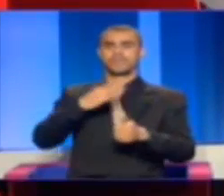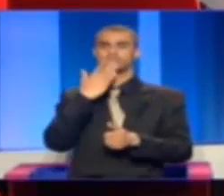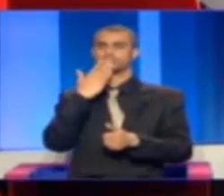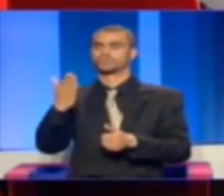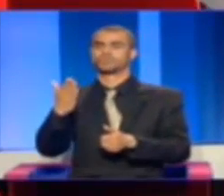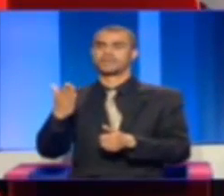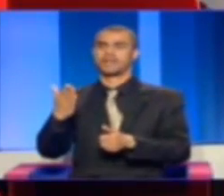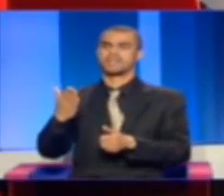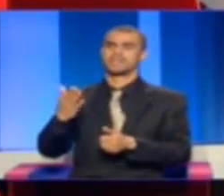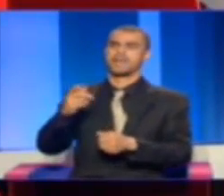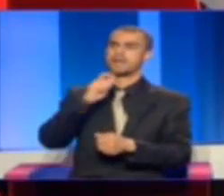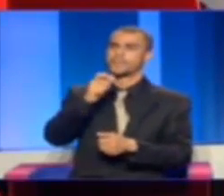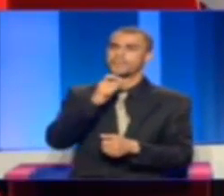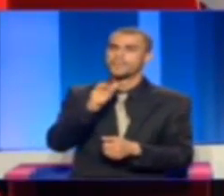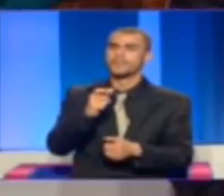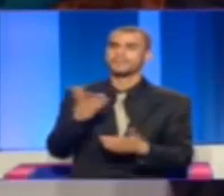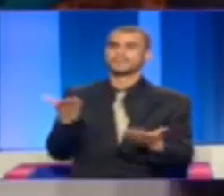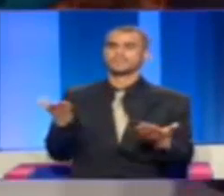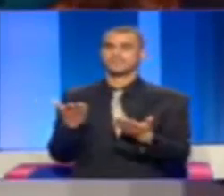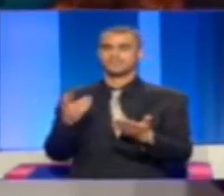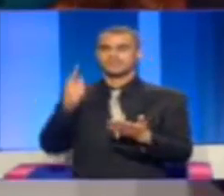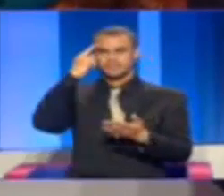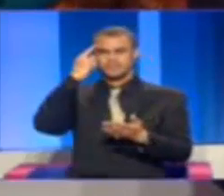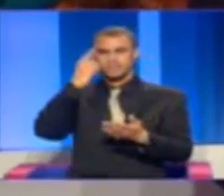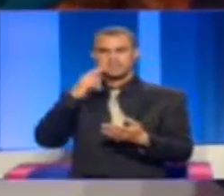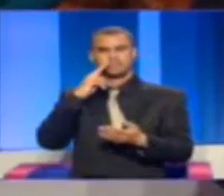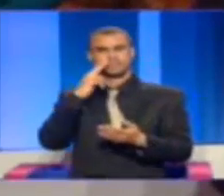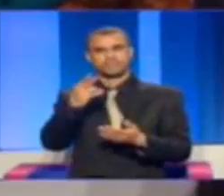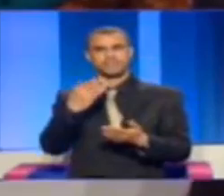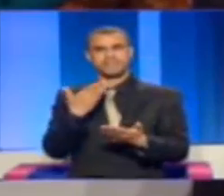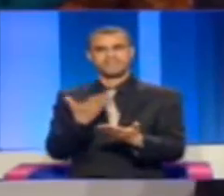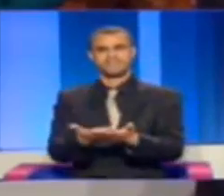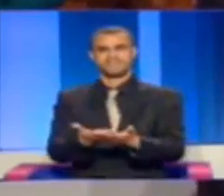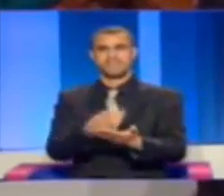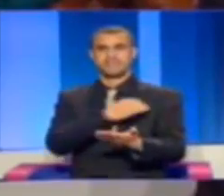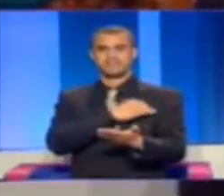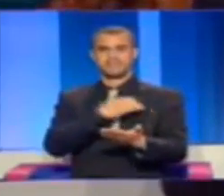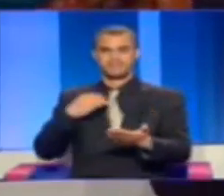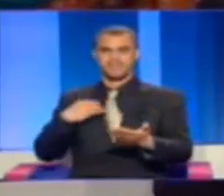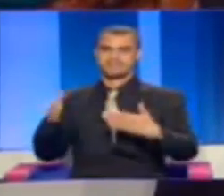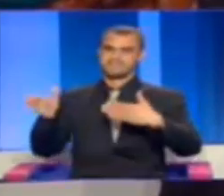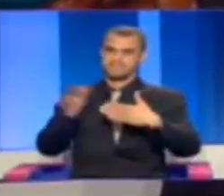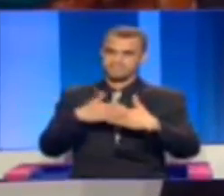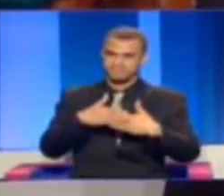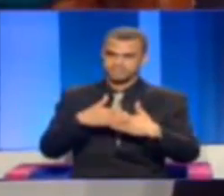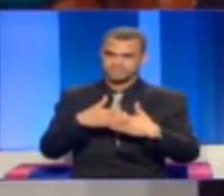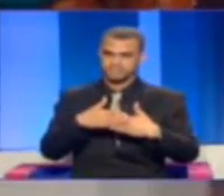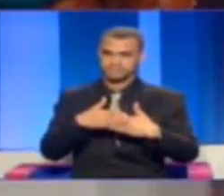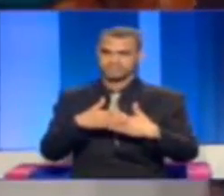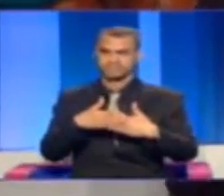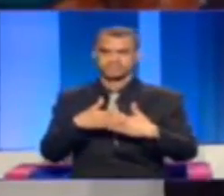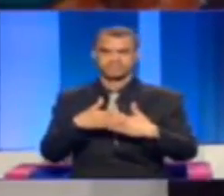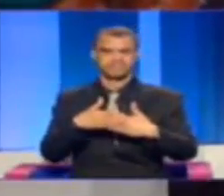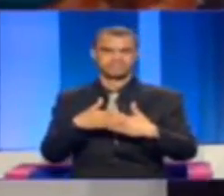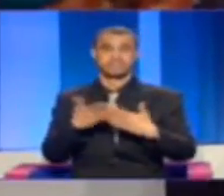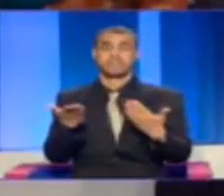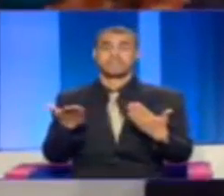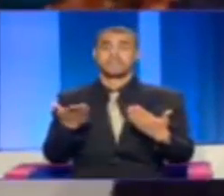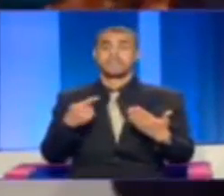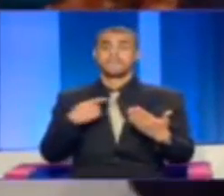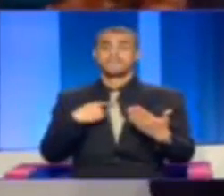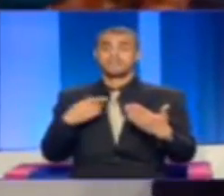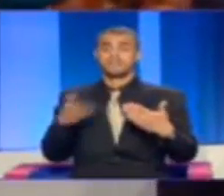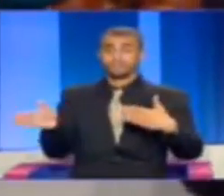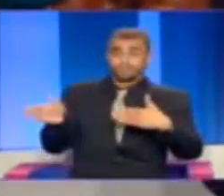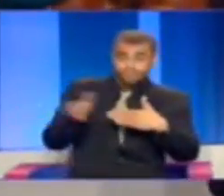شكرا للايمان. انا غنحاول ندير نوع من الاستجماع. شفنا على المستوى الصحي ربما كاين الباب مسدود، ما كاينش حتى ذاك الباب